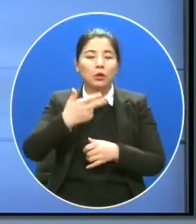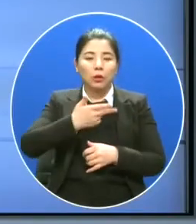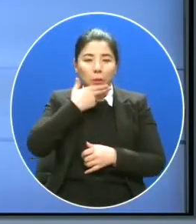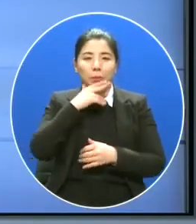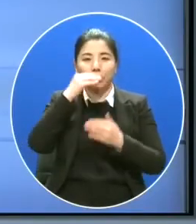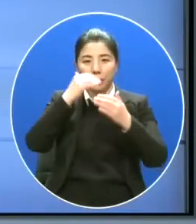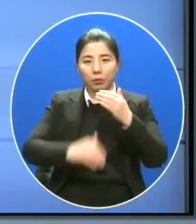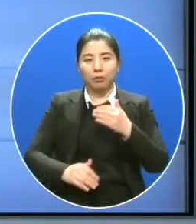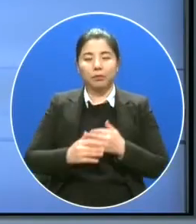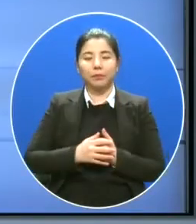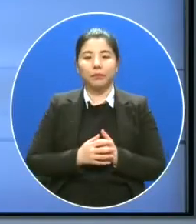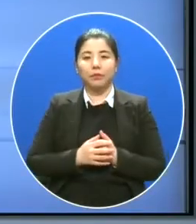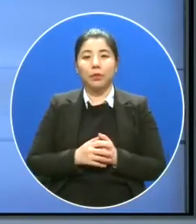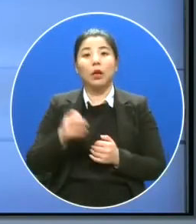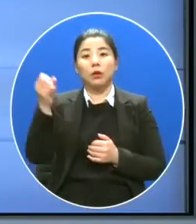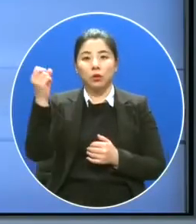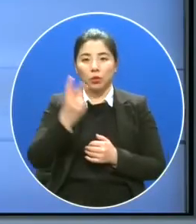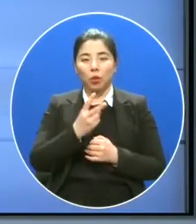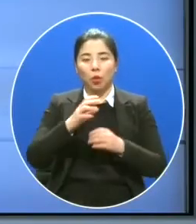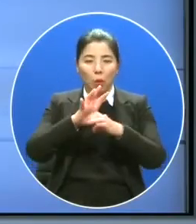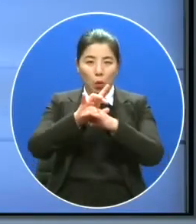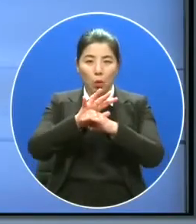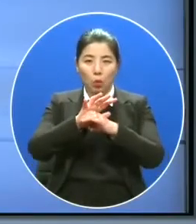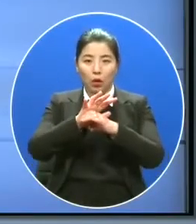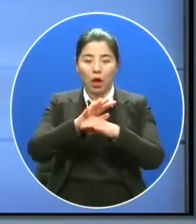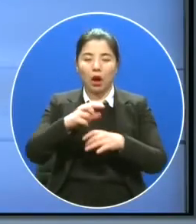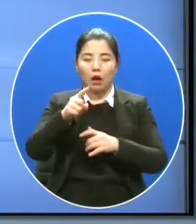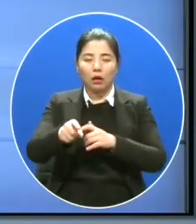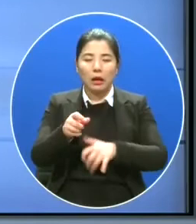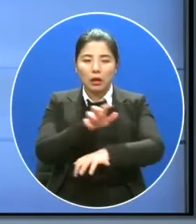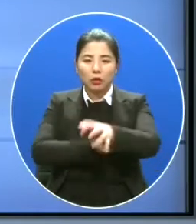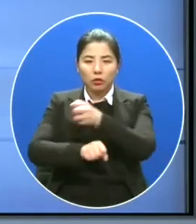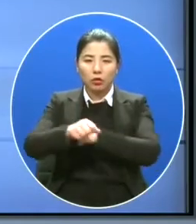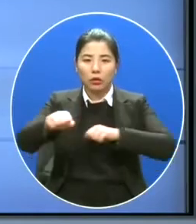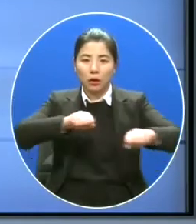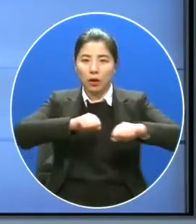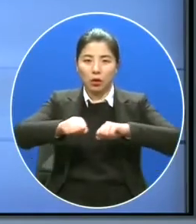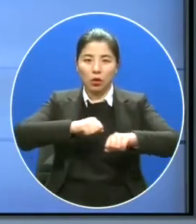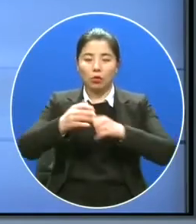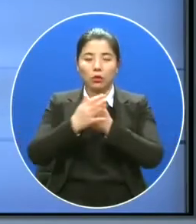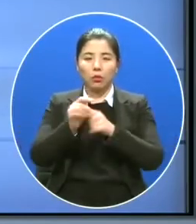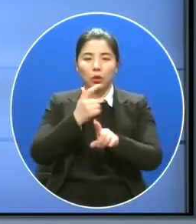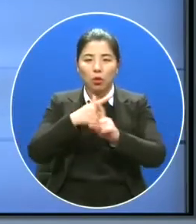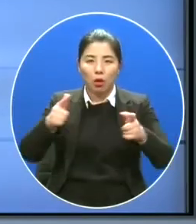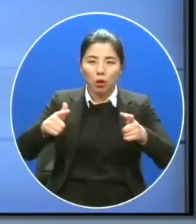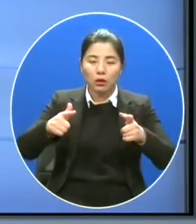않은 내용이었습니다. 나아가 코로나19 사태에 능동적으로